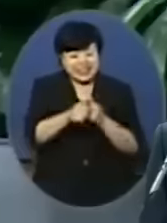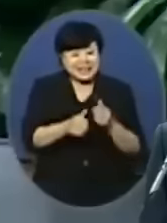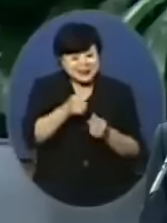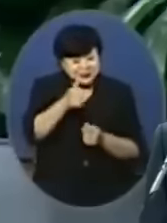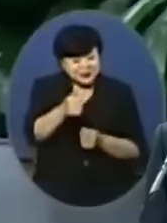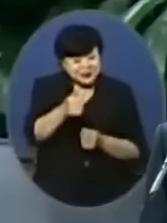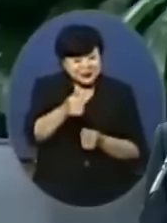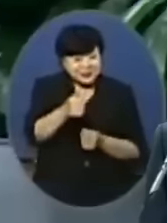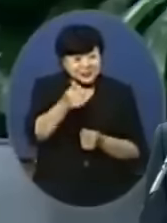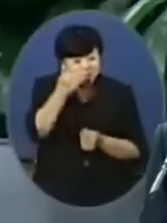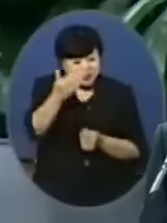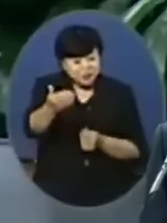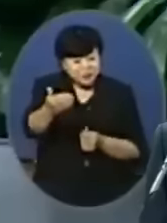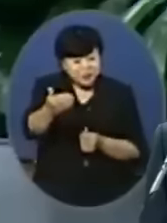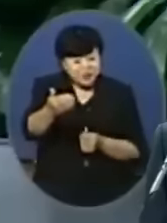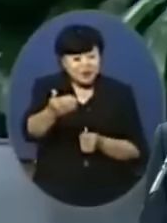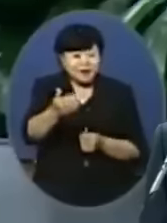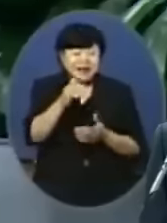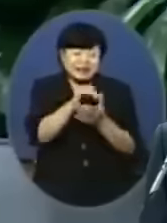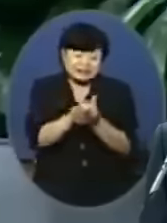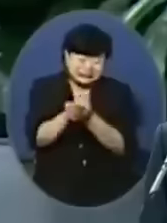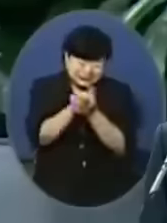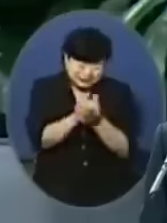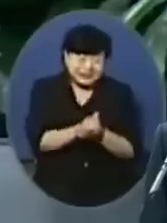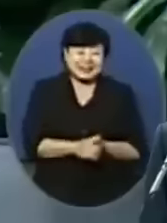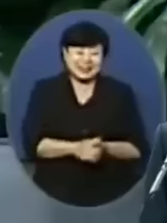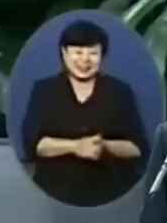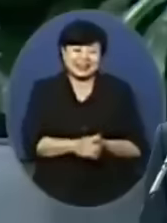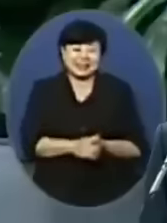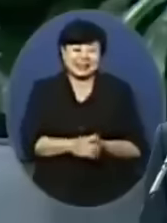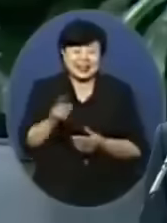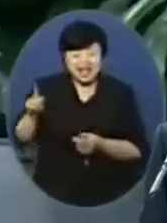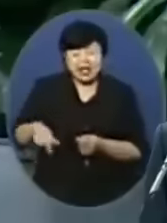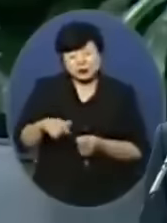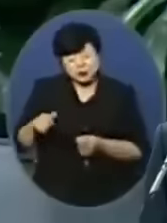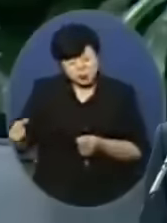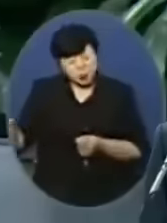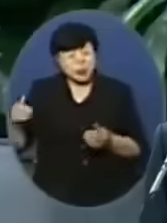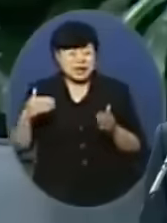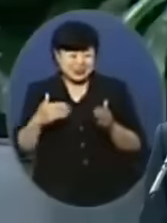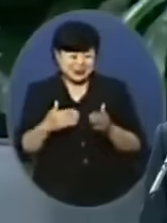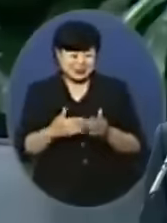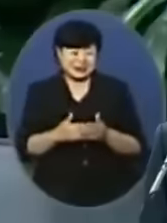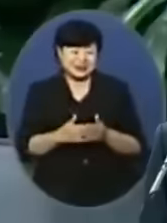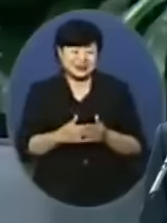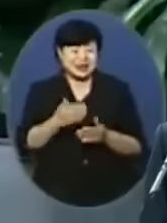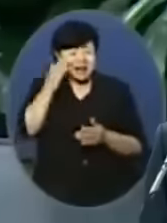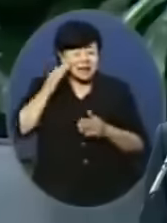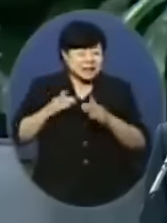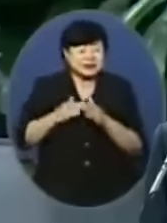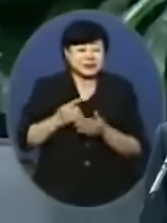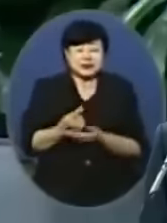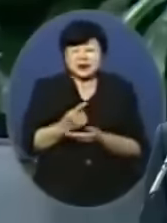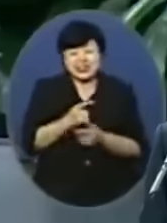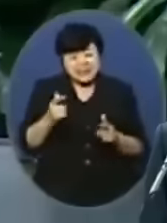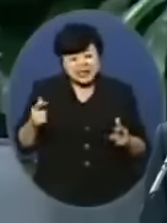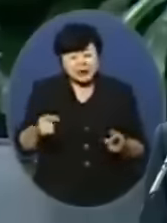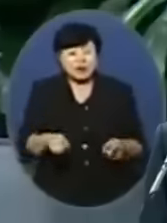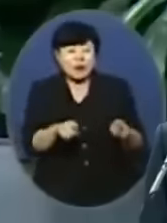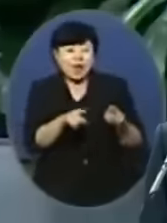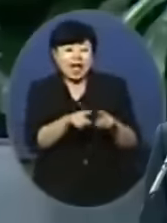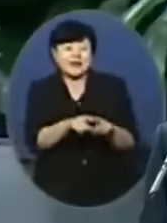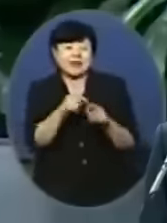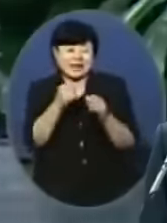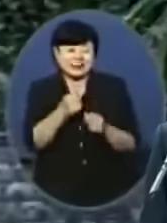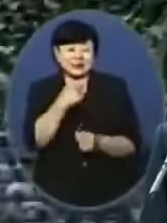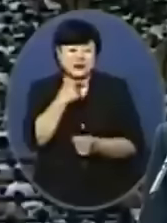하나님은 여러분과 굉장히 친밀하게 하루 종일 그림자가 몸을 떠나지 않은 것처럼 같이 계시기를